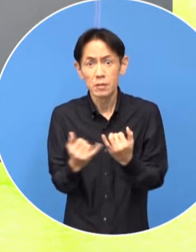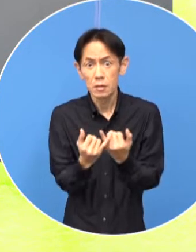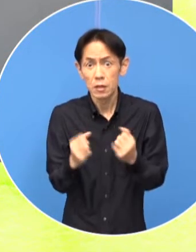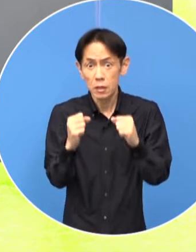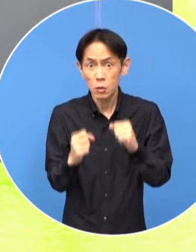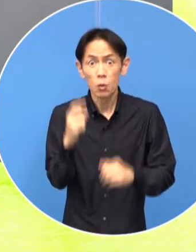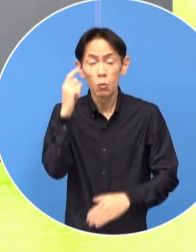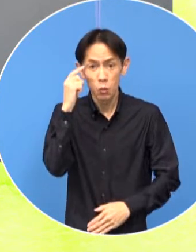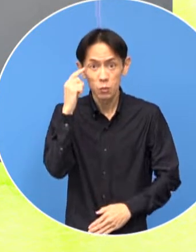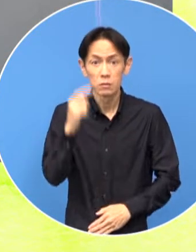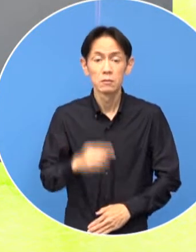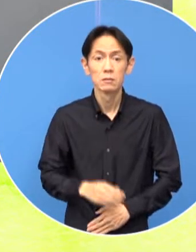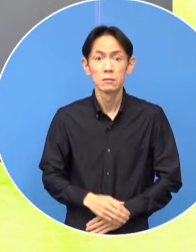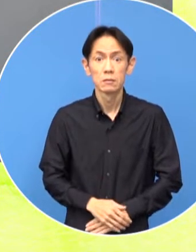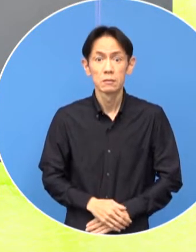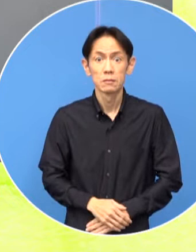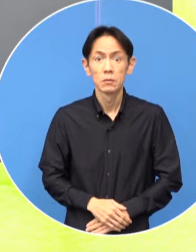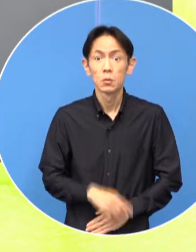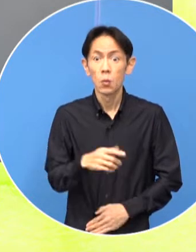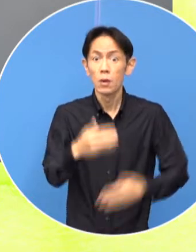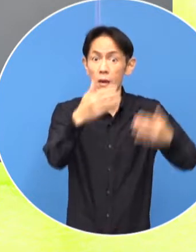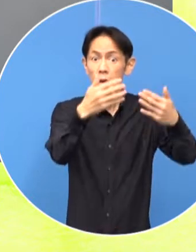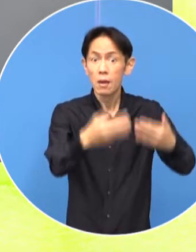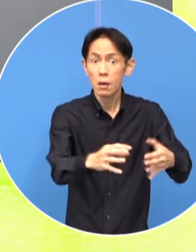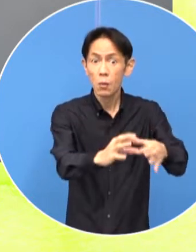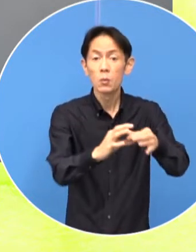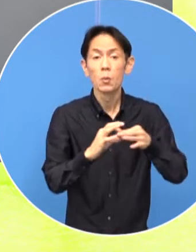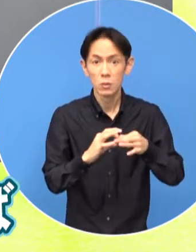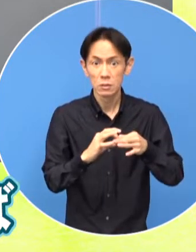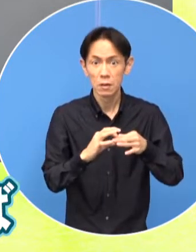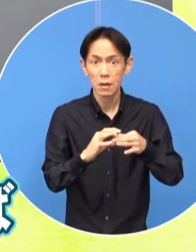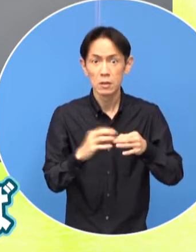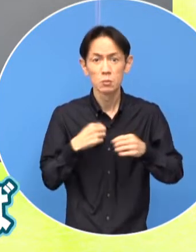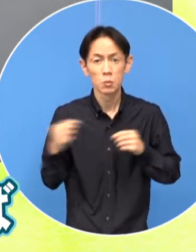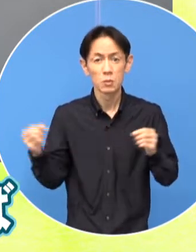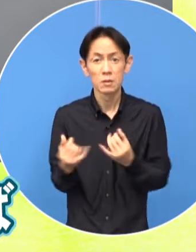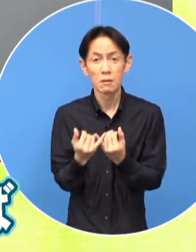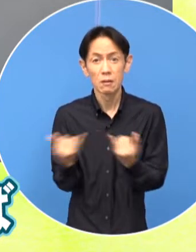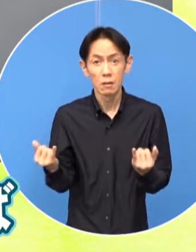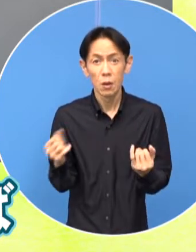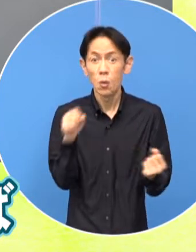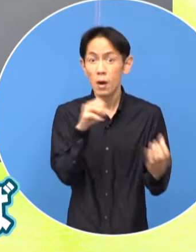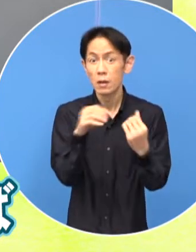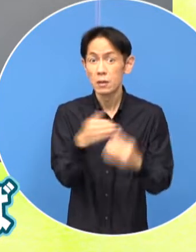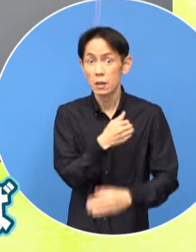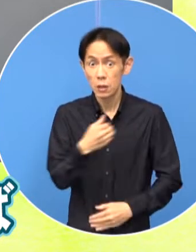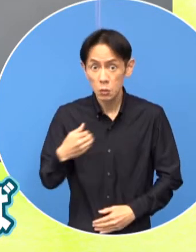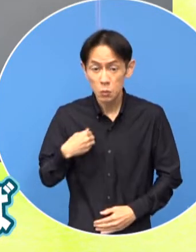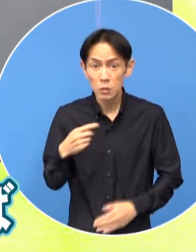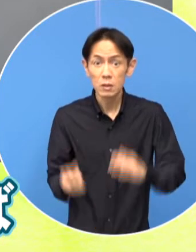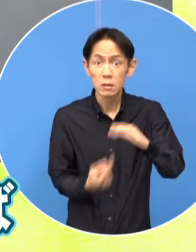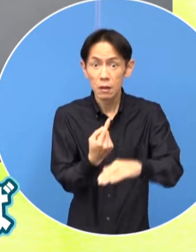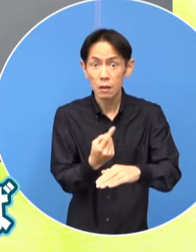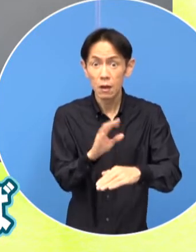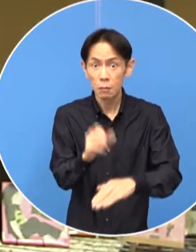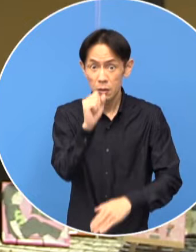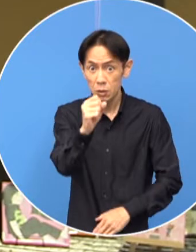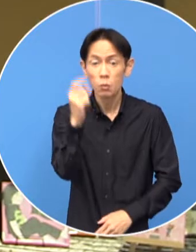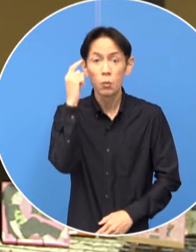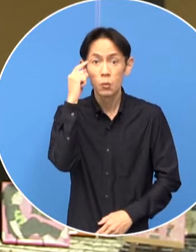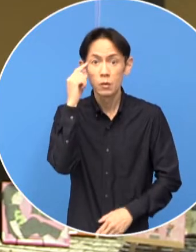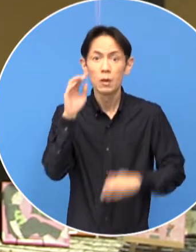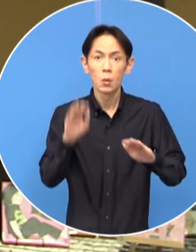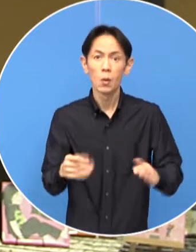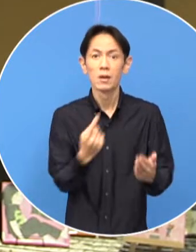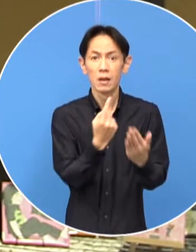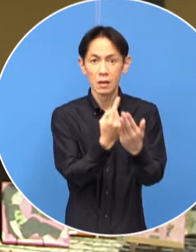って意外と多いと思うんですけれども、こういう映画を通して身近な方とお話ししていただけるきっかけになればと思って